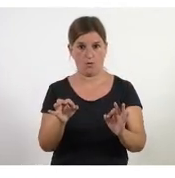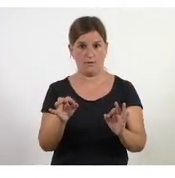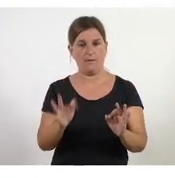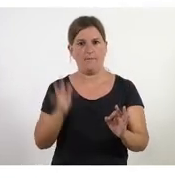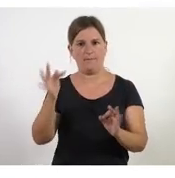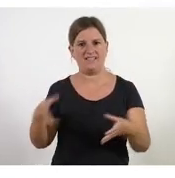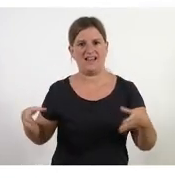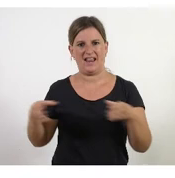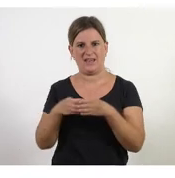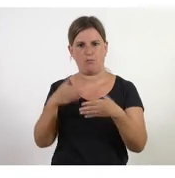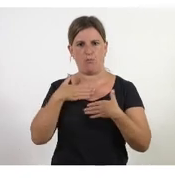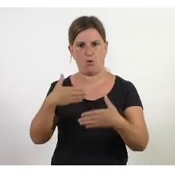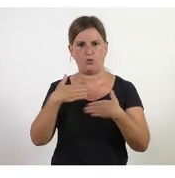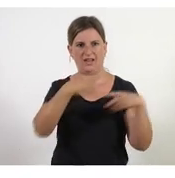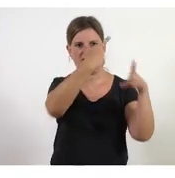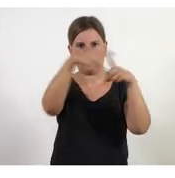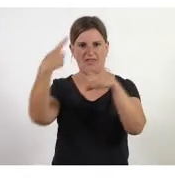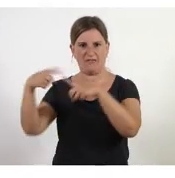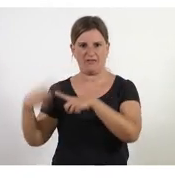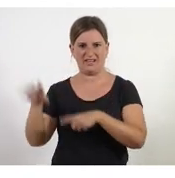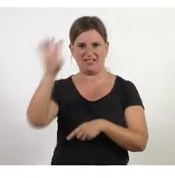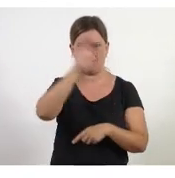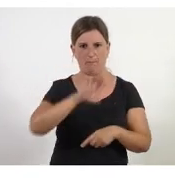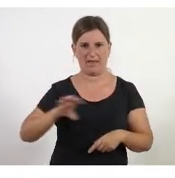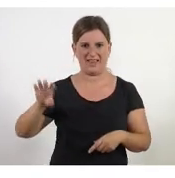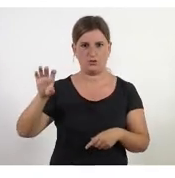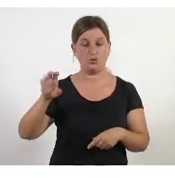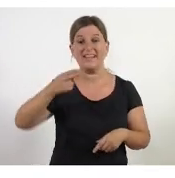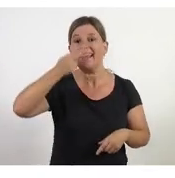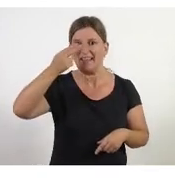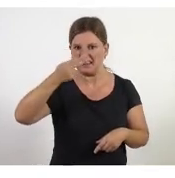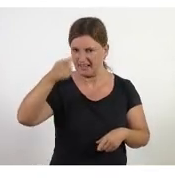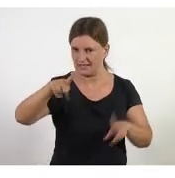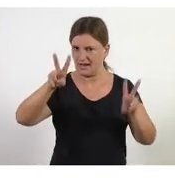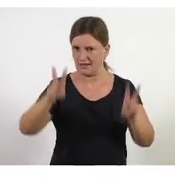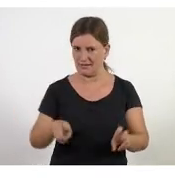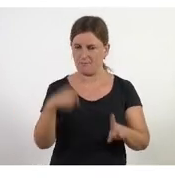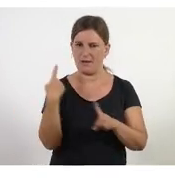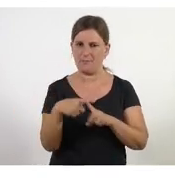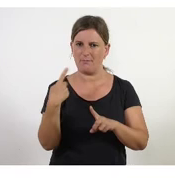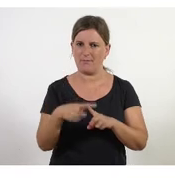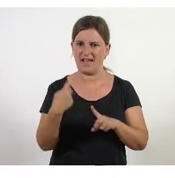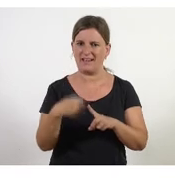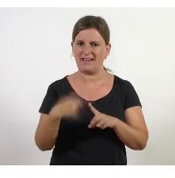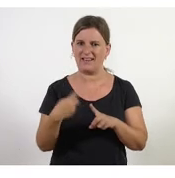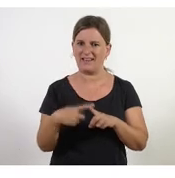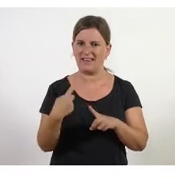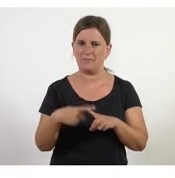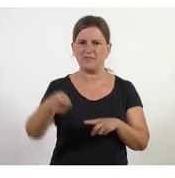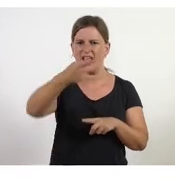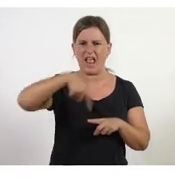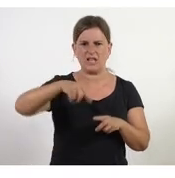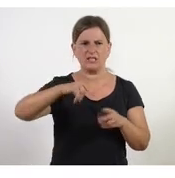voluntaris a diferents països. Aquest punt és interessant perquè ells sí que eren molt